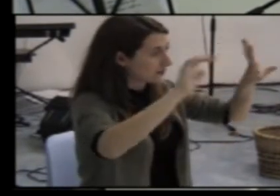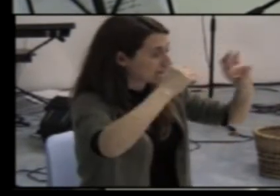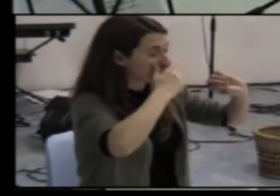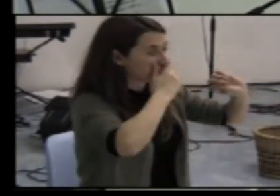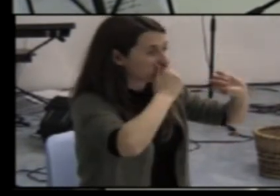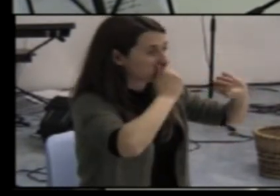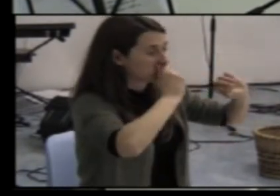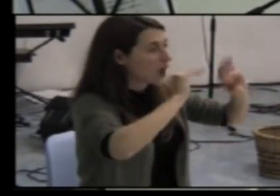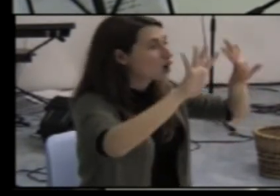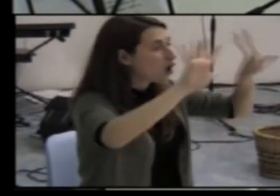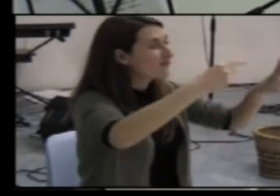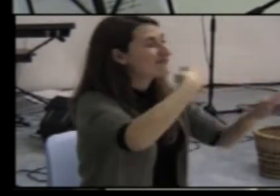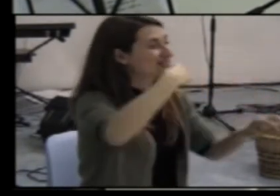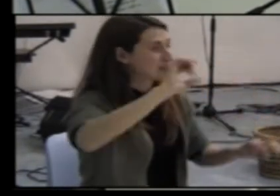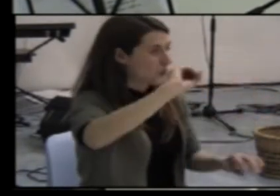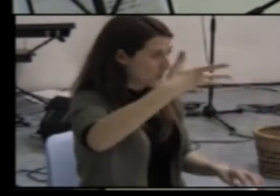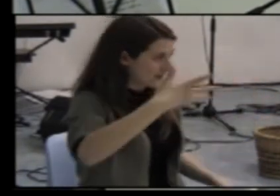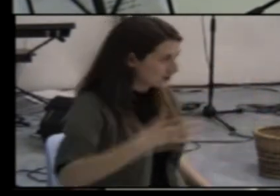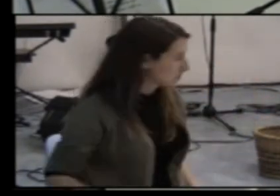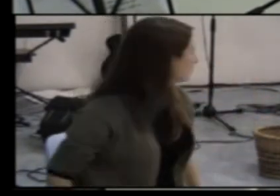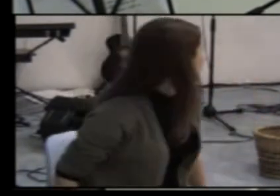Ebrei 9, 15.